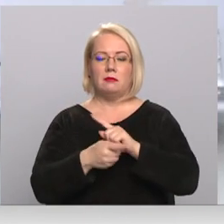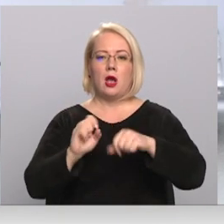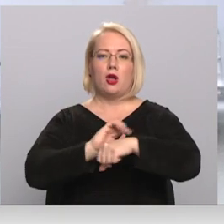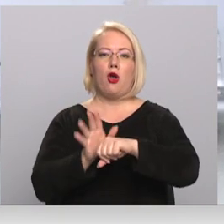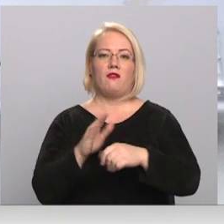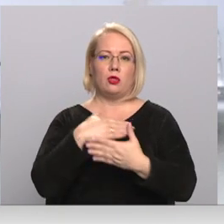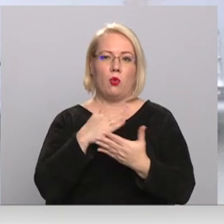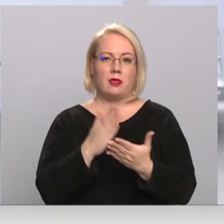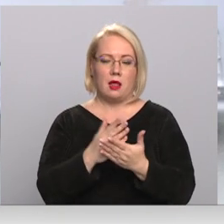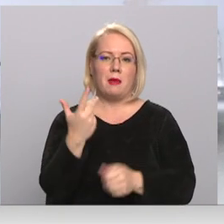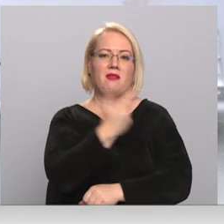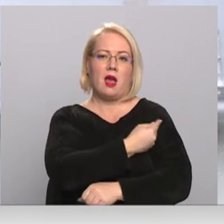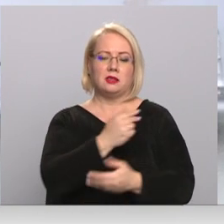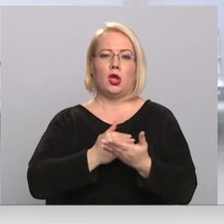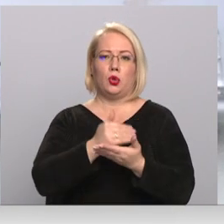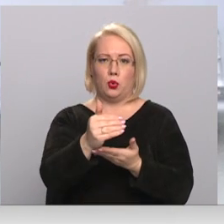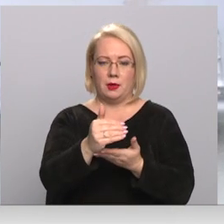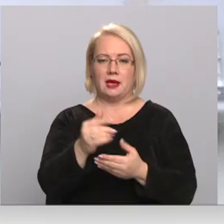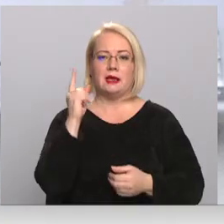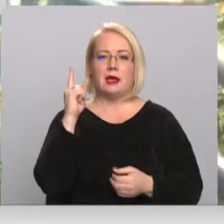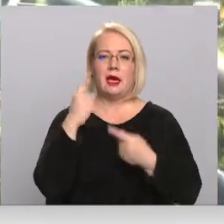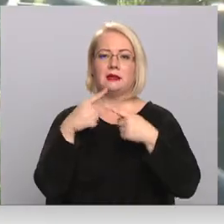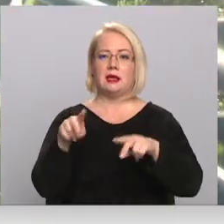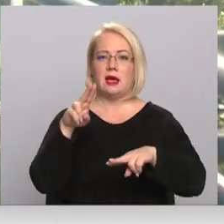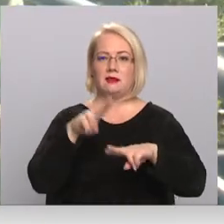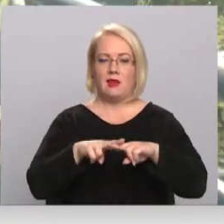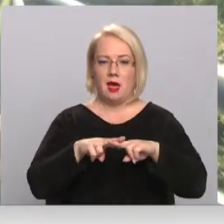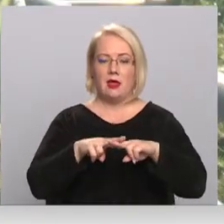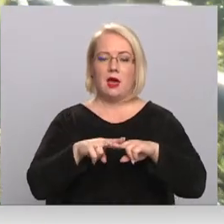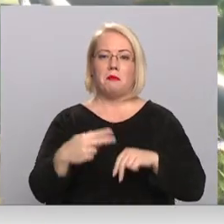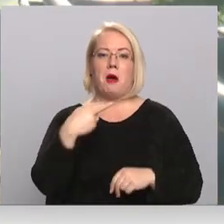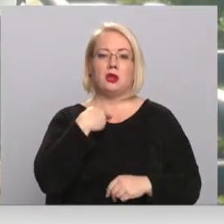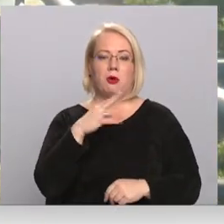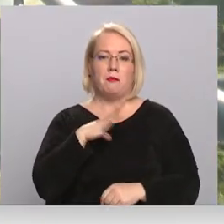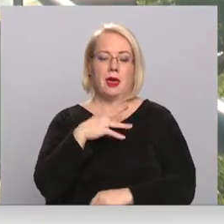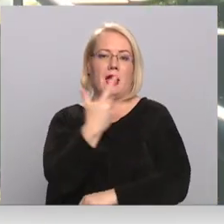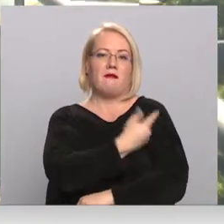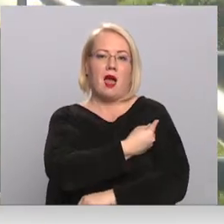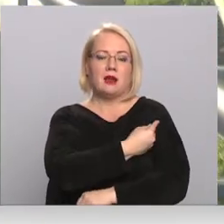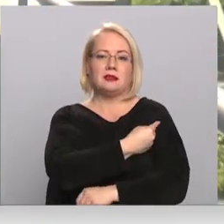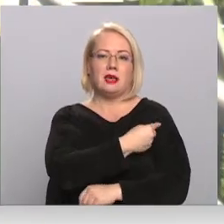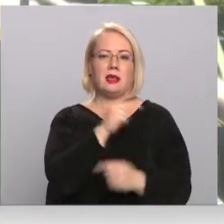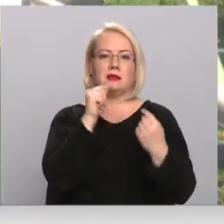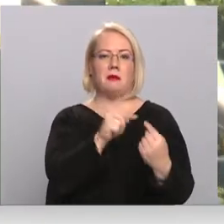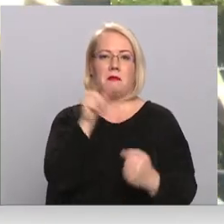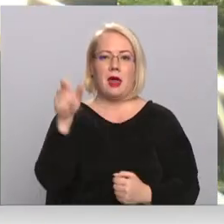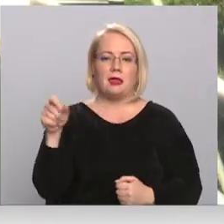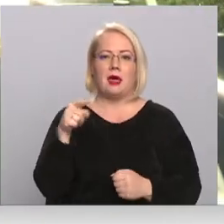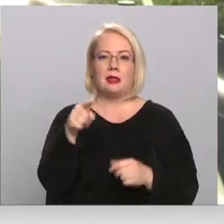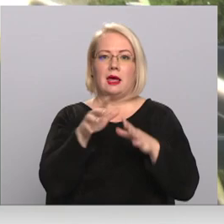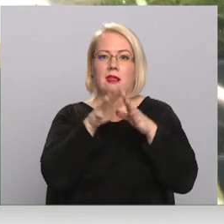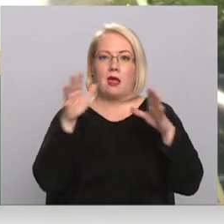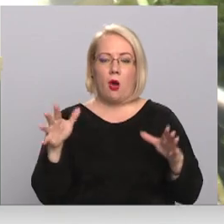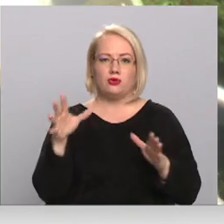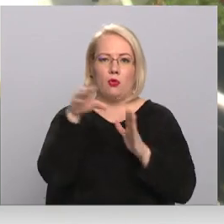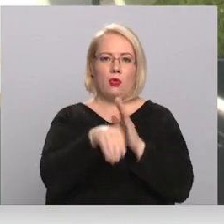bet vakcinācija, protams, turpināsies. Tikai cita vieta. Pārsteigums bijis, ka vakcinācijas noliedzēju ir tik daudz un to